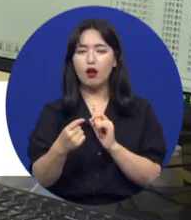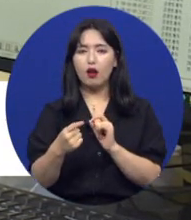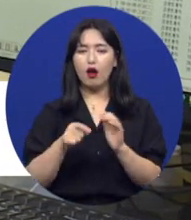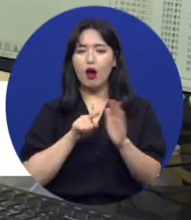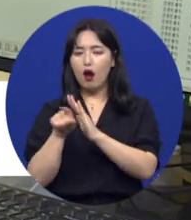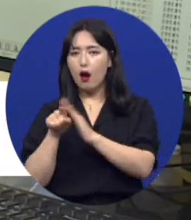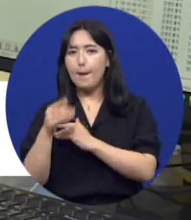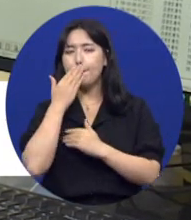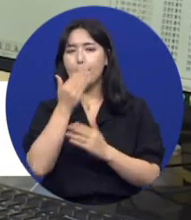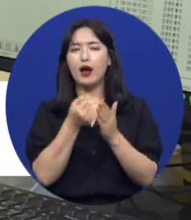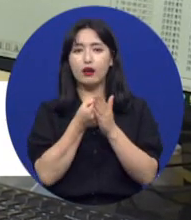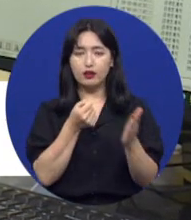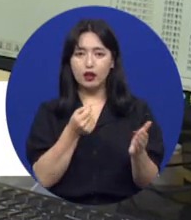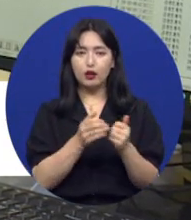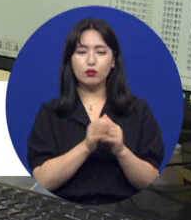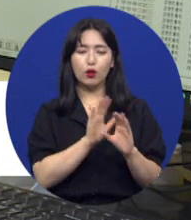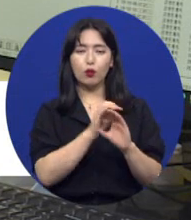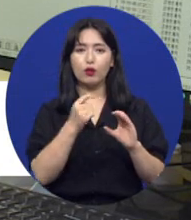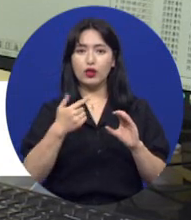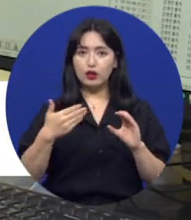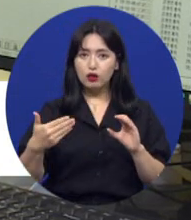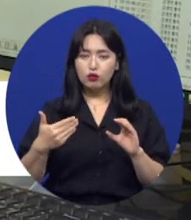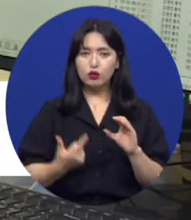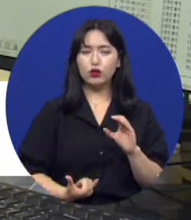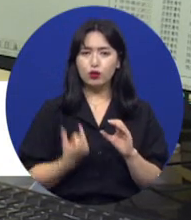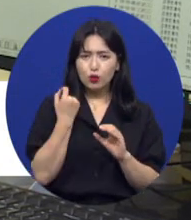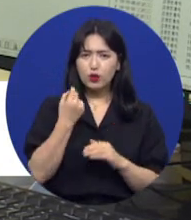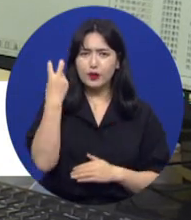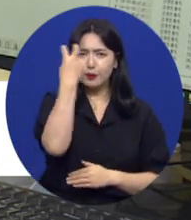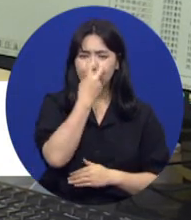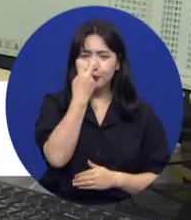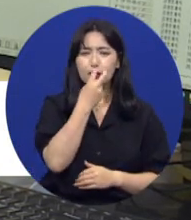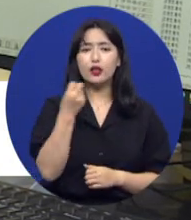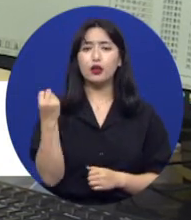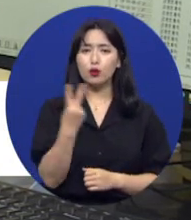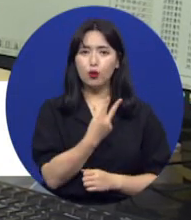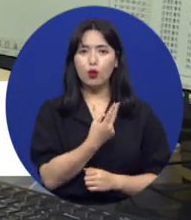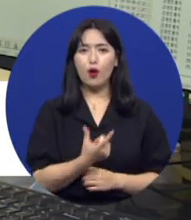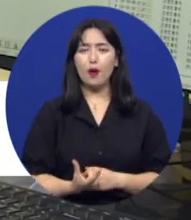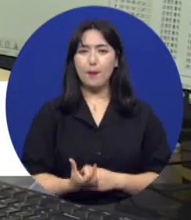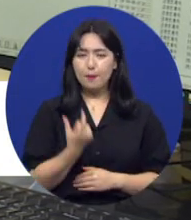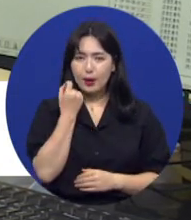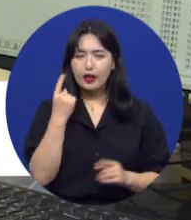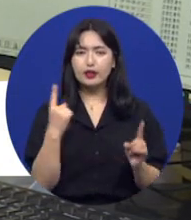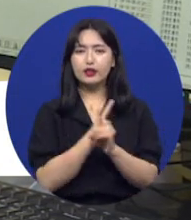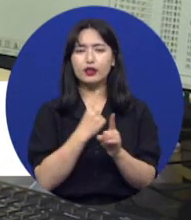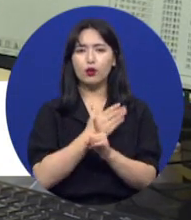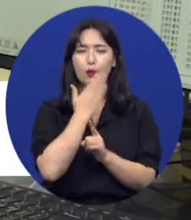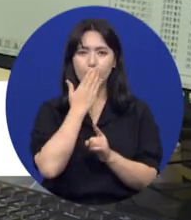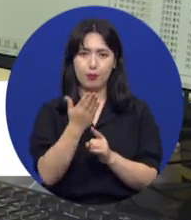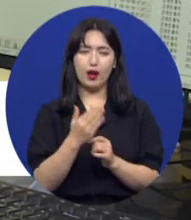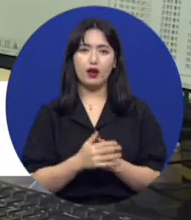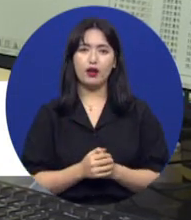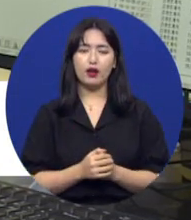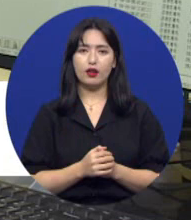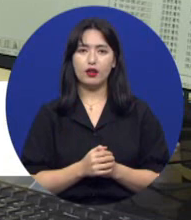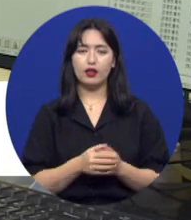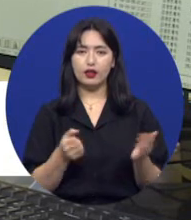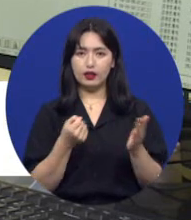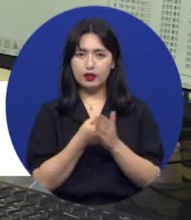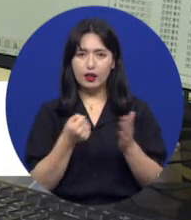됐기 때문에 콜라 1 그의 조기진단과 또 빠른 치료를 할 수 있어서 어